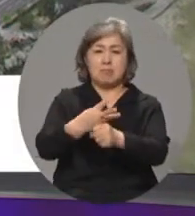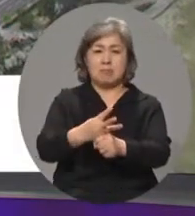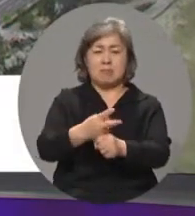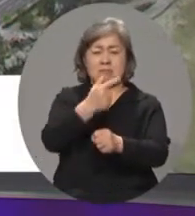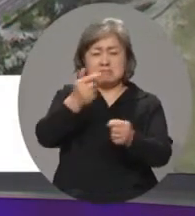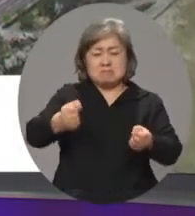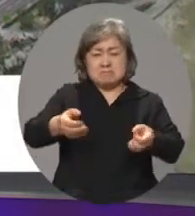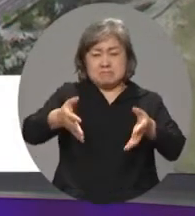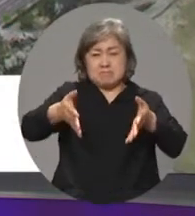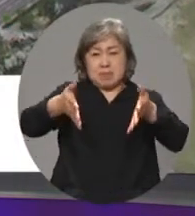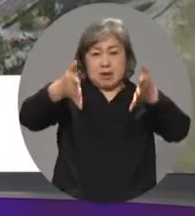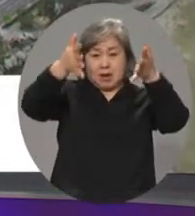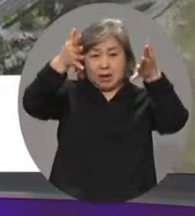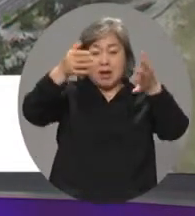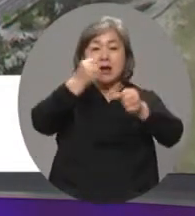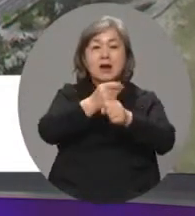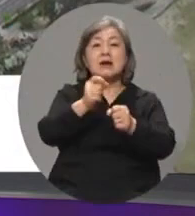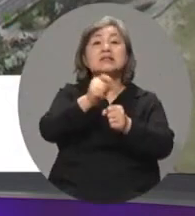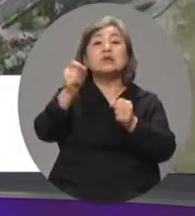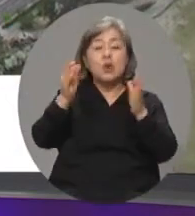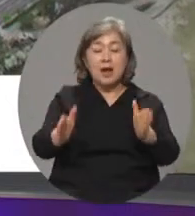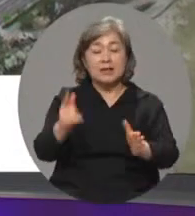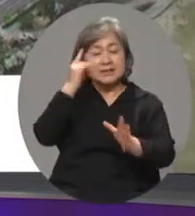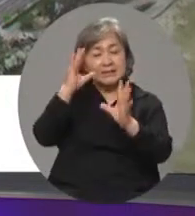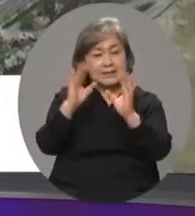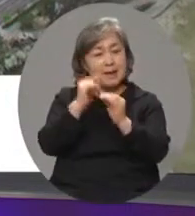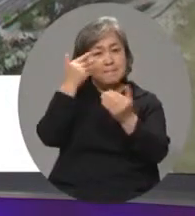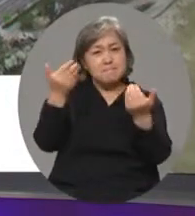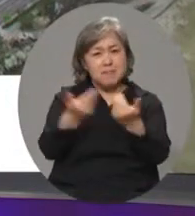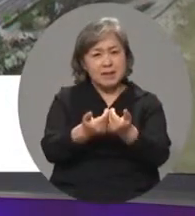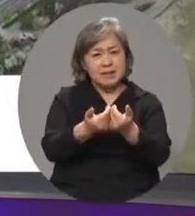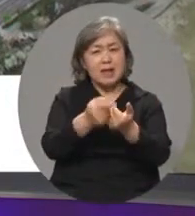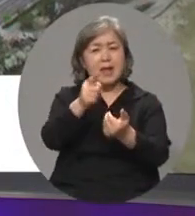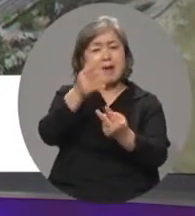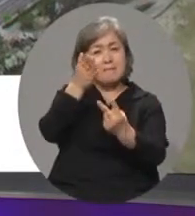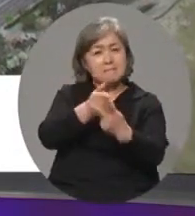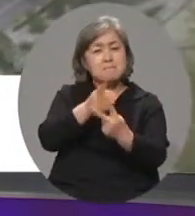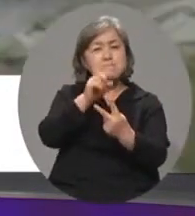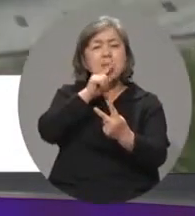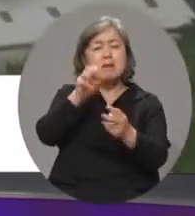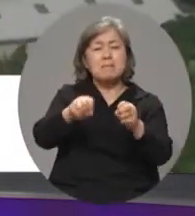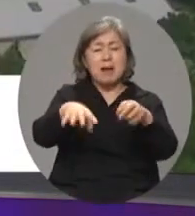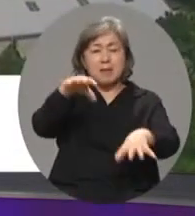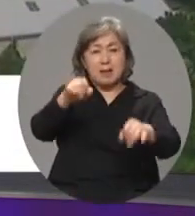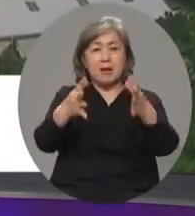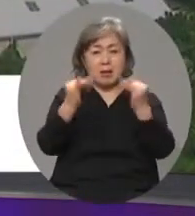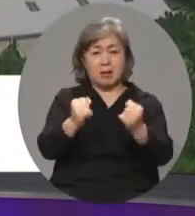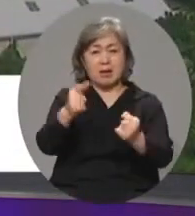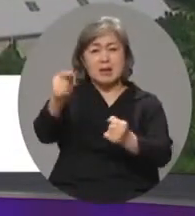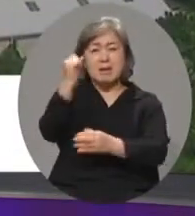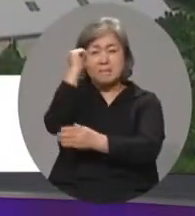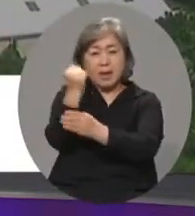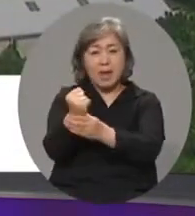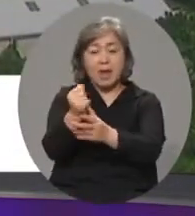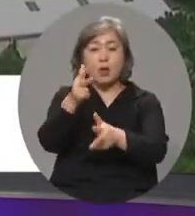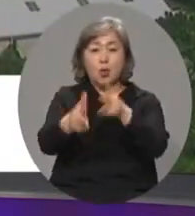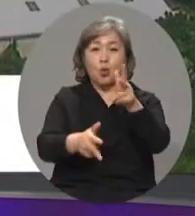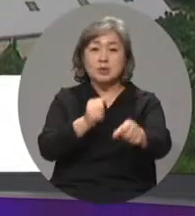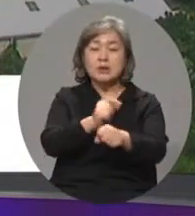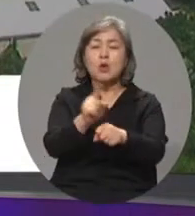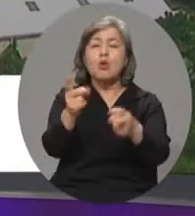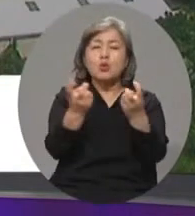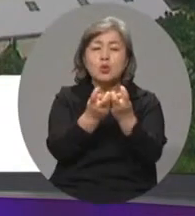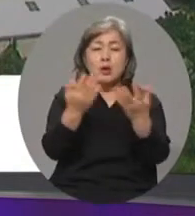초고층 타워 를 짓겠다 고 밝혀 그 단 참맛 논란이 이어져 왔는데요 여전히 폐공장 상태로 남아 있는 이곳을 어떻게